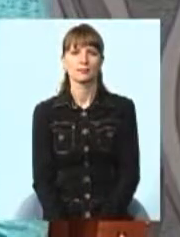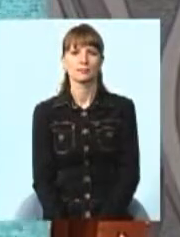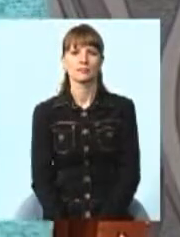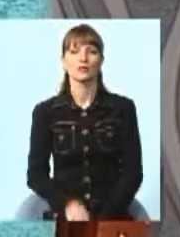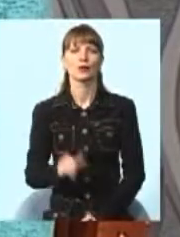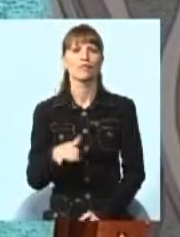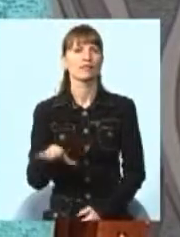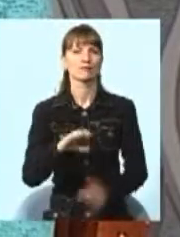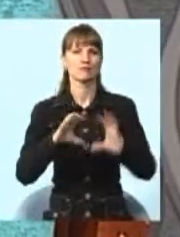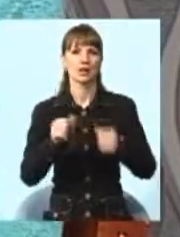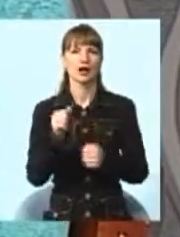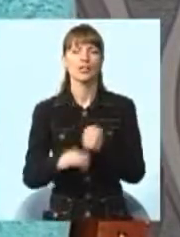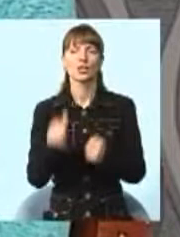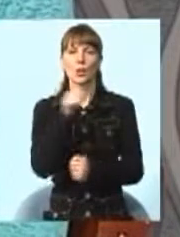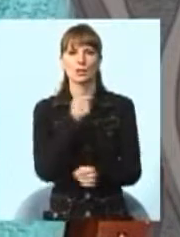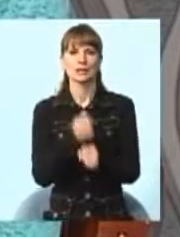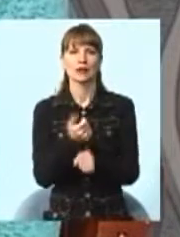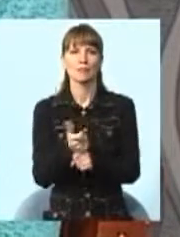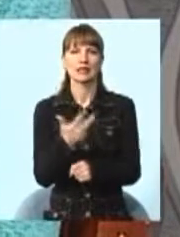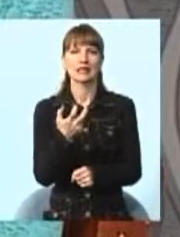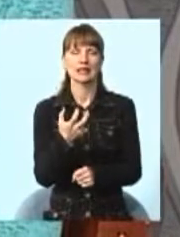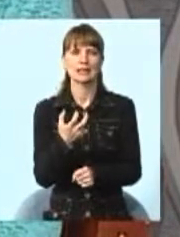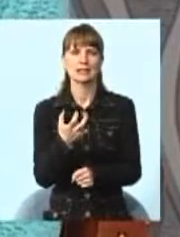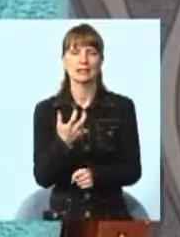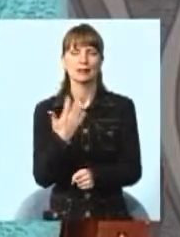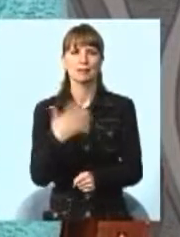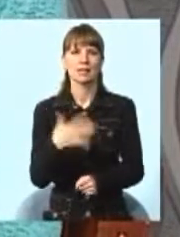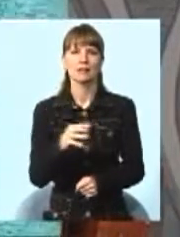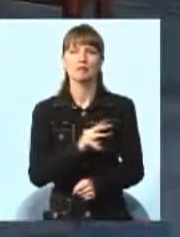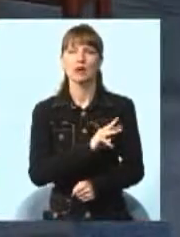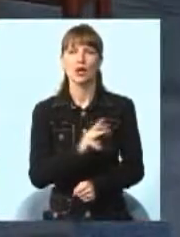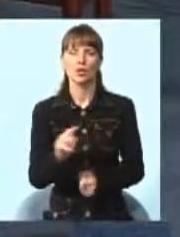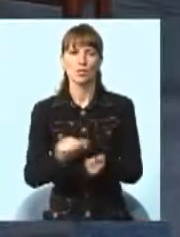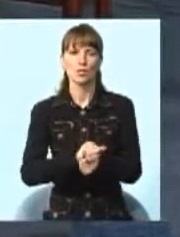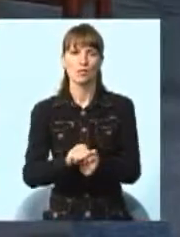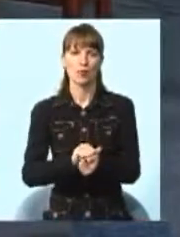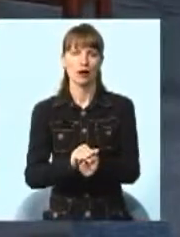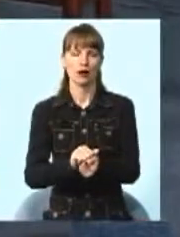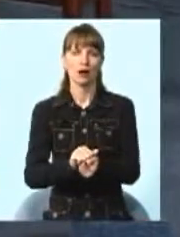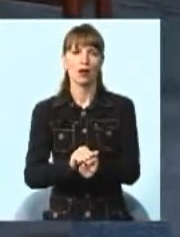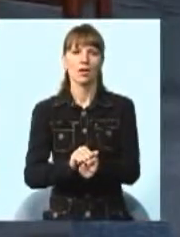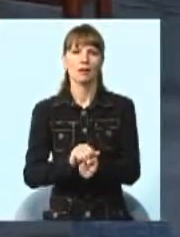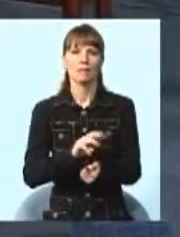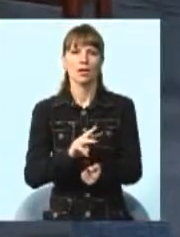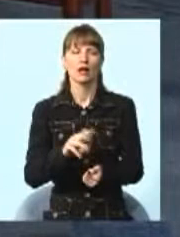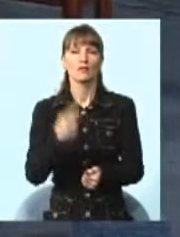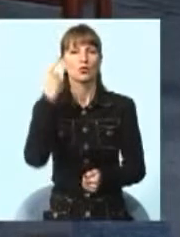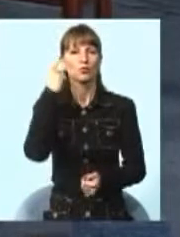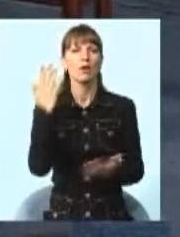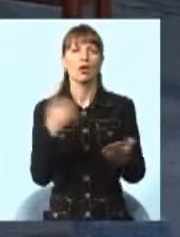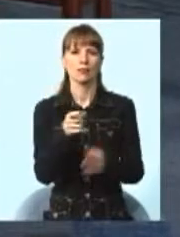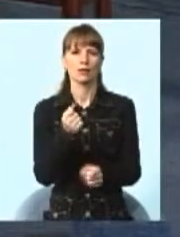У всьому світі щороку виготовляється понад 350 мільйонів паперу. А от чи задумувались ви, власне, як